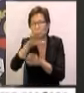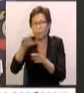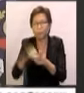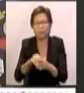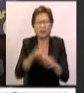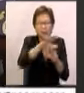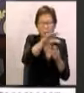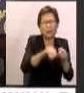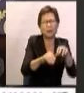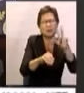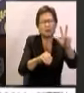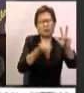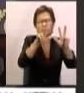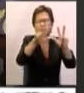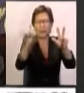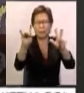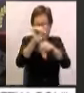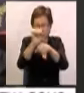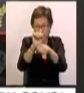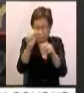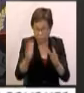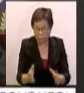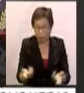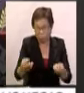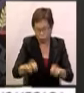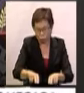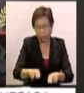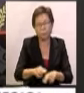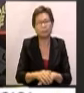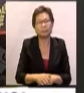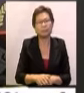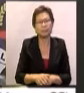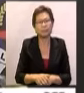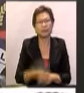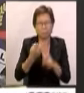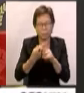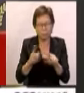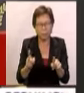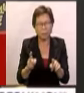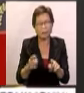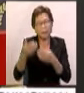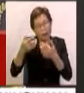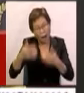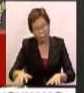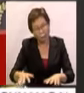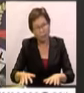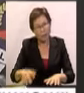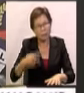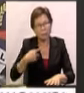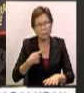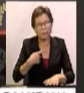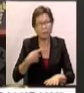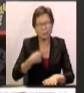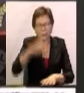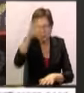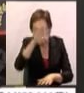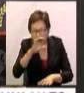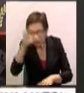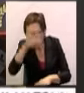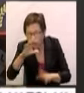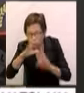hanya 338 staf kontrak. Tetapi selepas kita berusaha untuk mencari jalan penyelesaian